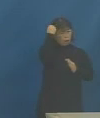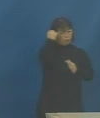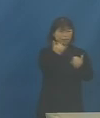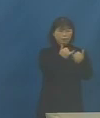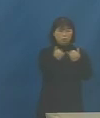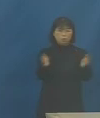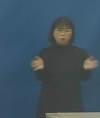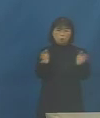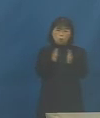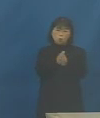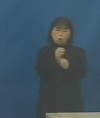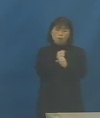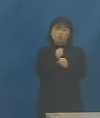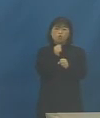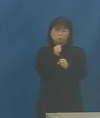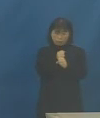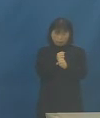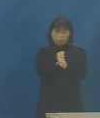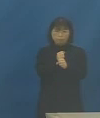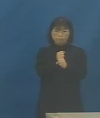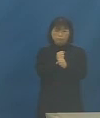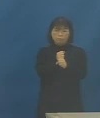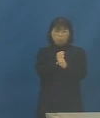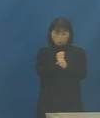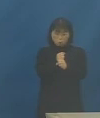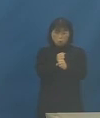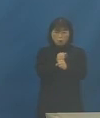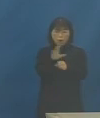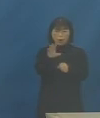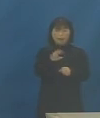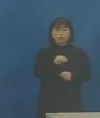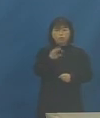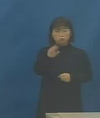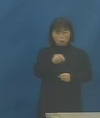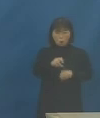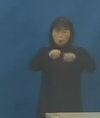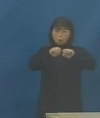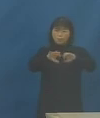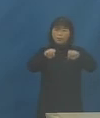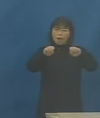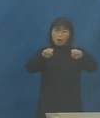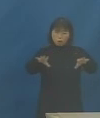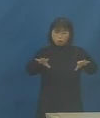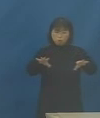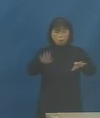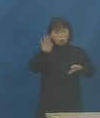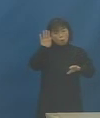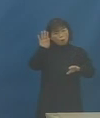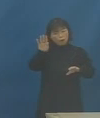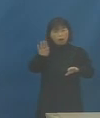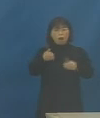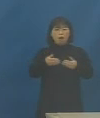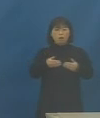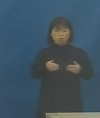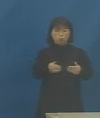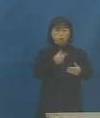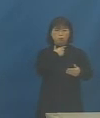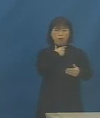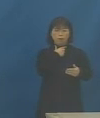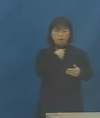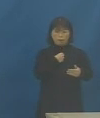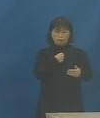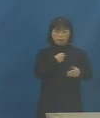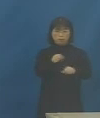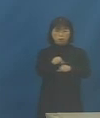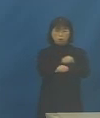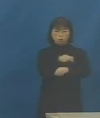作らさせていただきその利活用pr などあの声が進めていこうとa そう